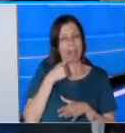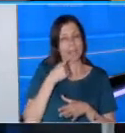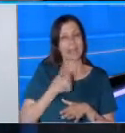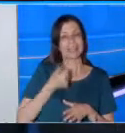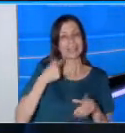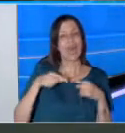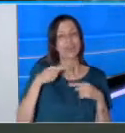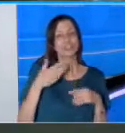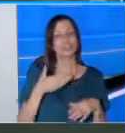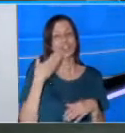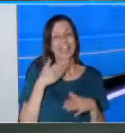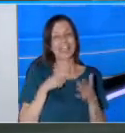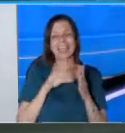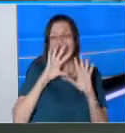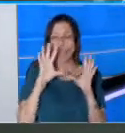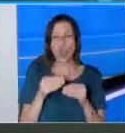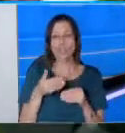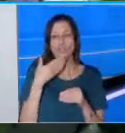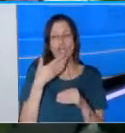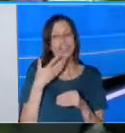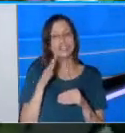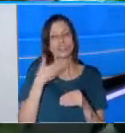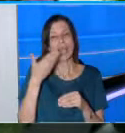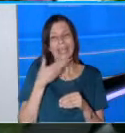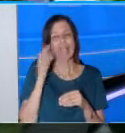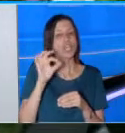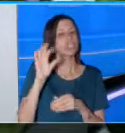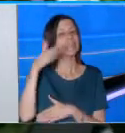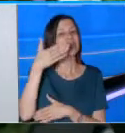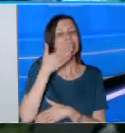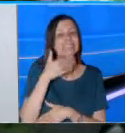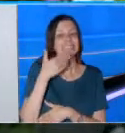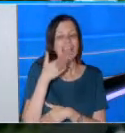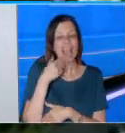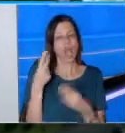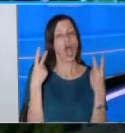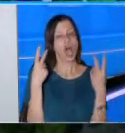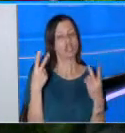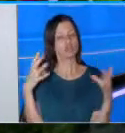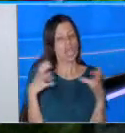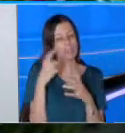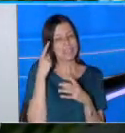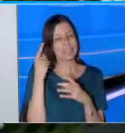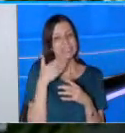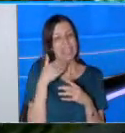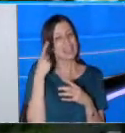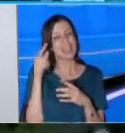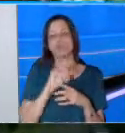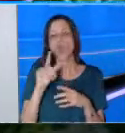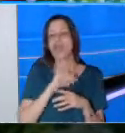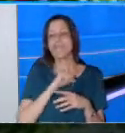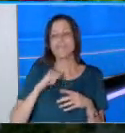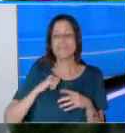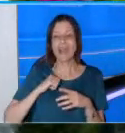הצ'כי, כי בכל צ'כיה יש דגלי ישראל. זה חשוב שעם ישראל ידע את זה, שהוא לא לבד. חוץ מההפגנות